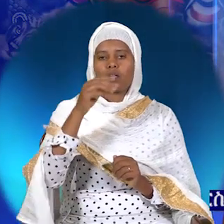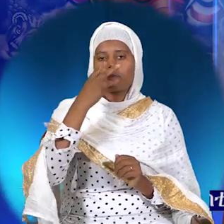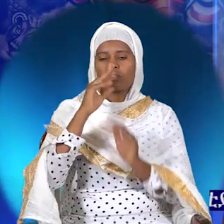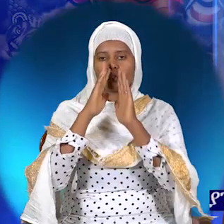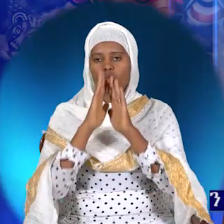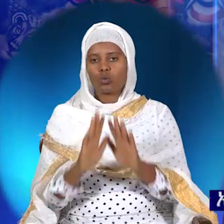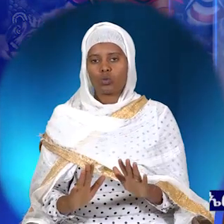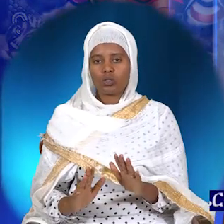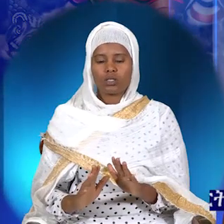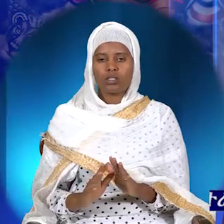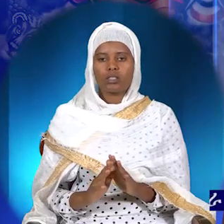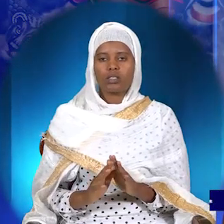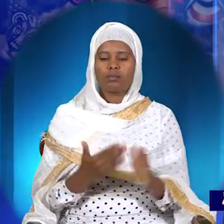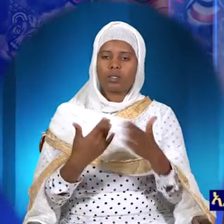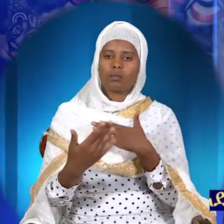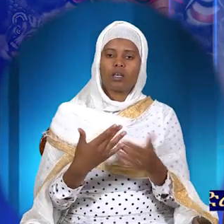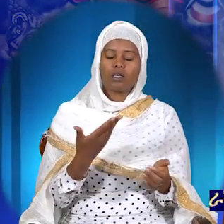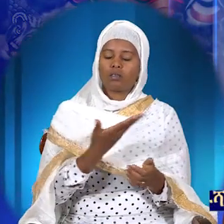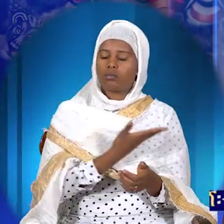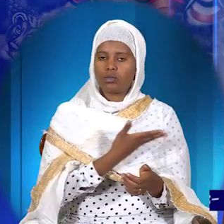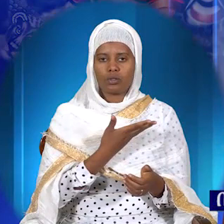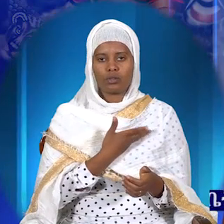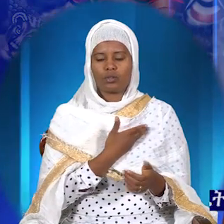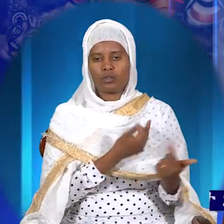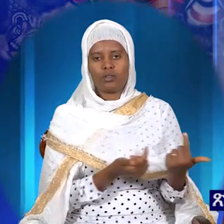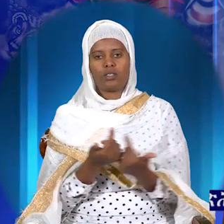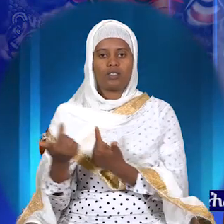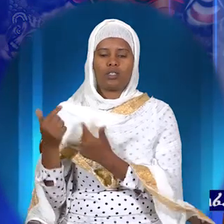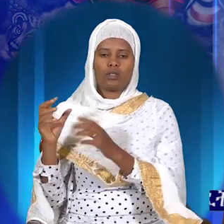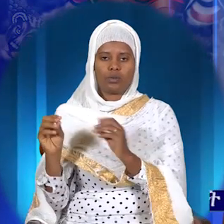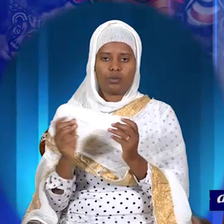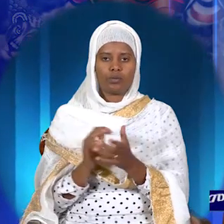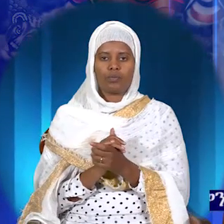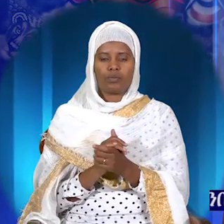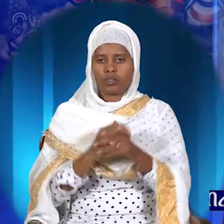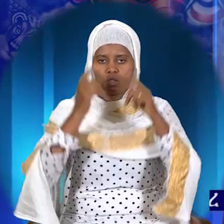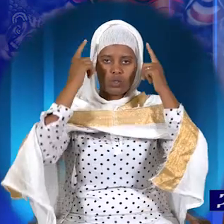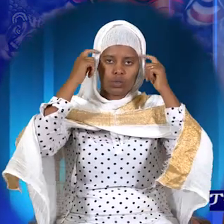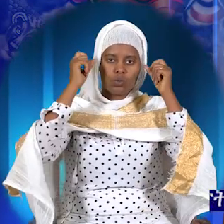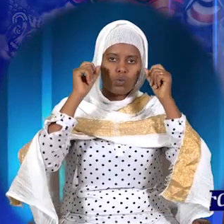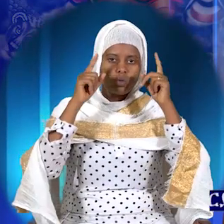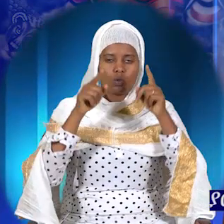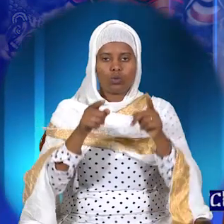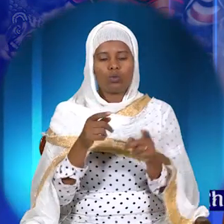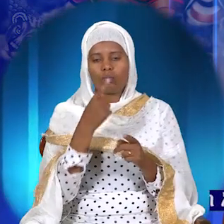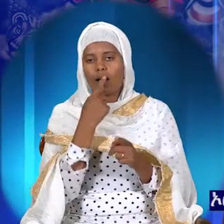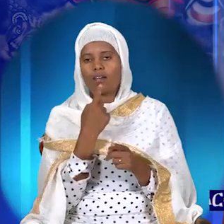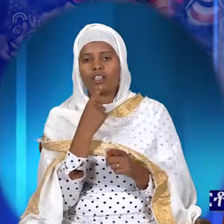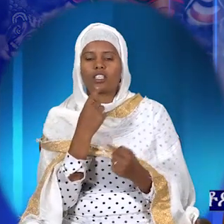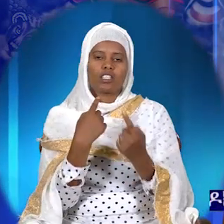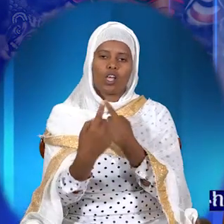ምውላድ ናይ እግዚኣብሄር መንፈስ ቅዱስ ምስራፅ እፁብ ተባሂሉ ይንገር ድኣ እምበር ነዚ ክነሰውዕሎ